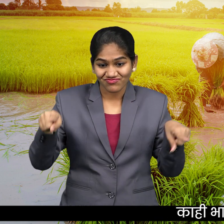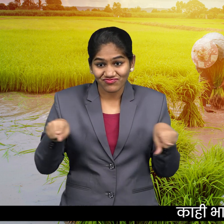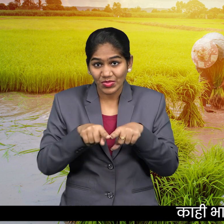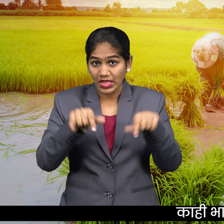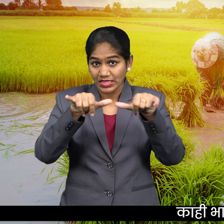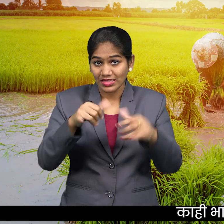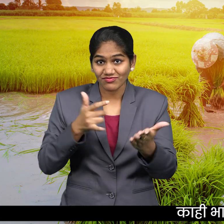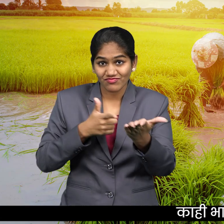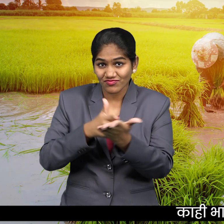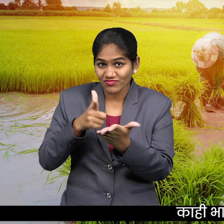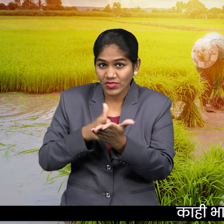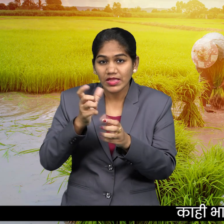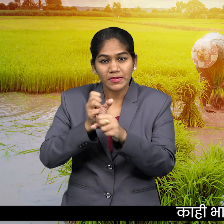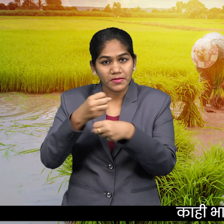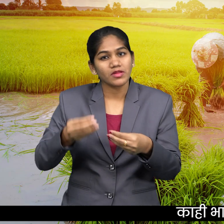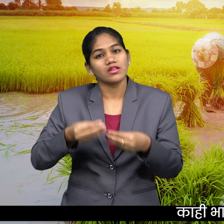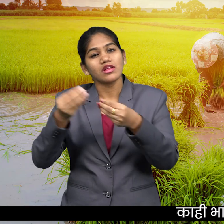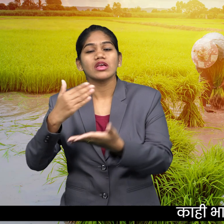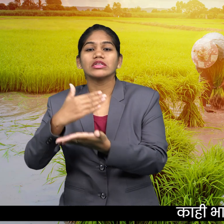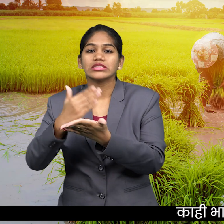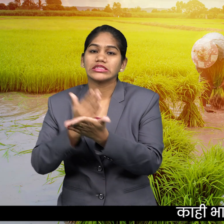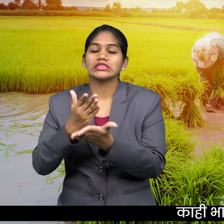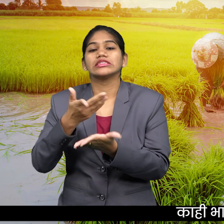काही भाग दिला जाऊ शकतो.